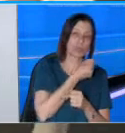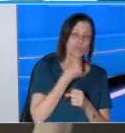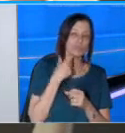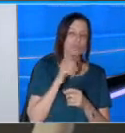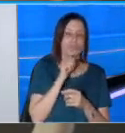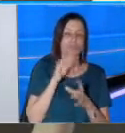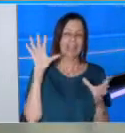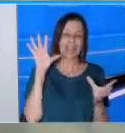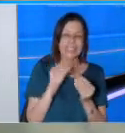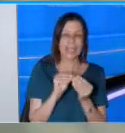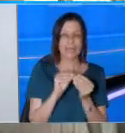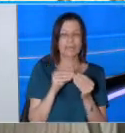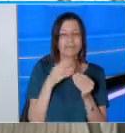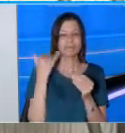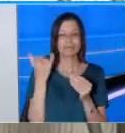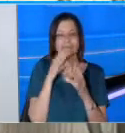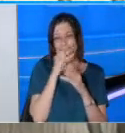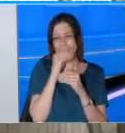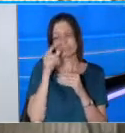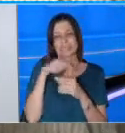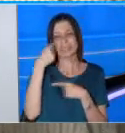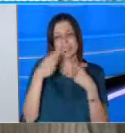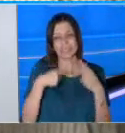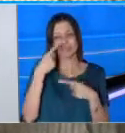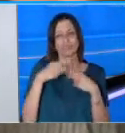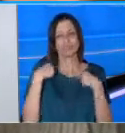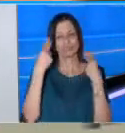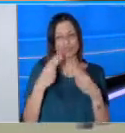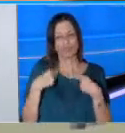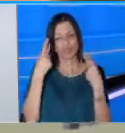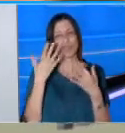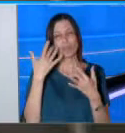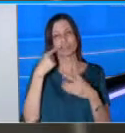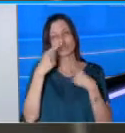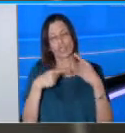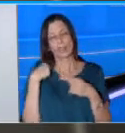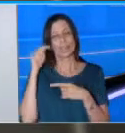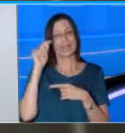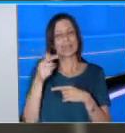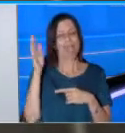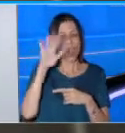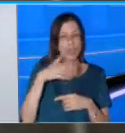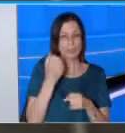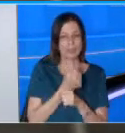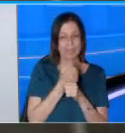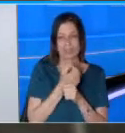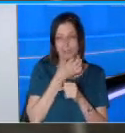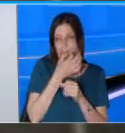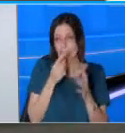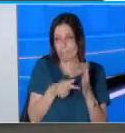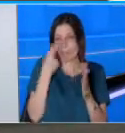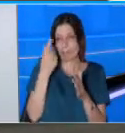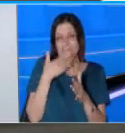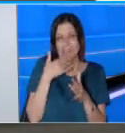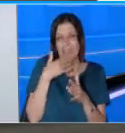בסופו של דבר מדברים כל הזמן על סבב ועוד מבצע, ועברו עוד כמה שנים ונגיע לעוד מבצע. האם הפעם באמת ישראל